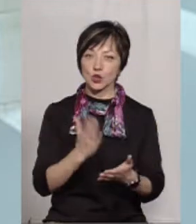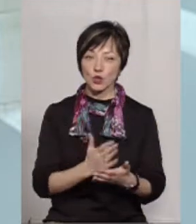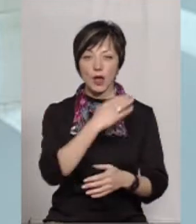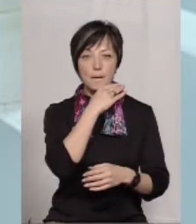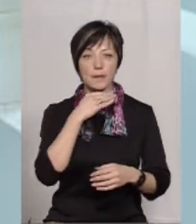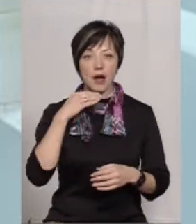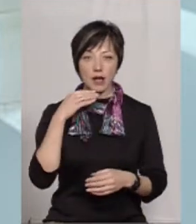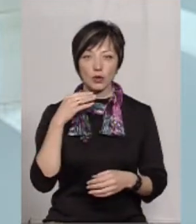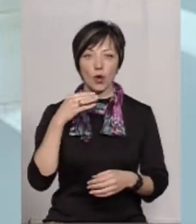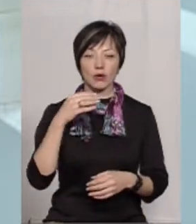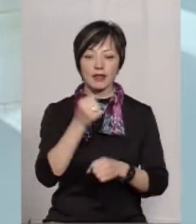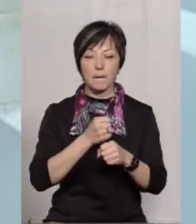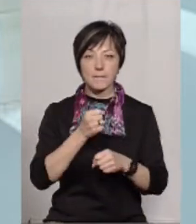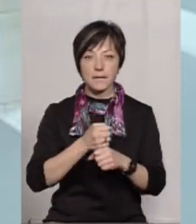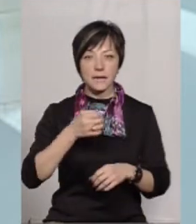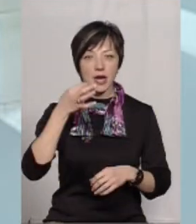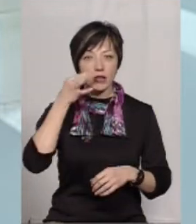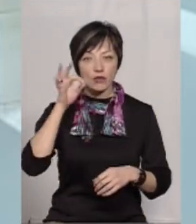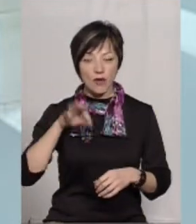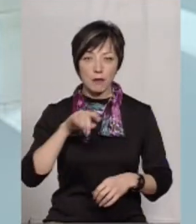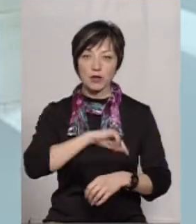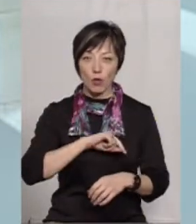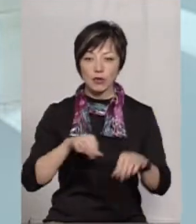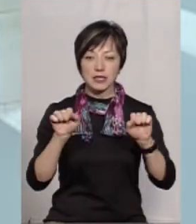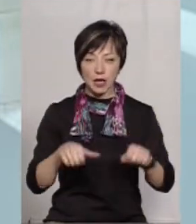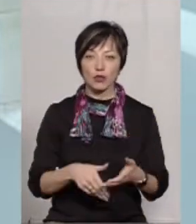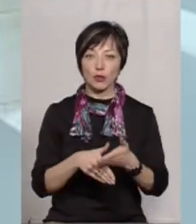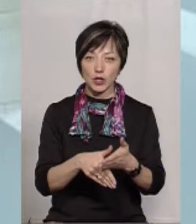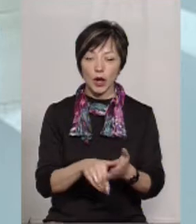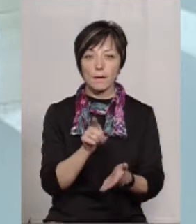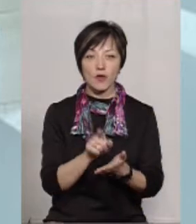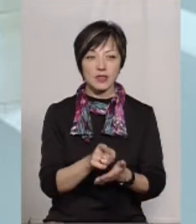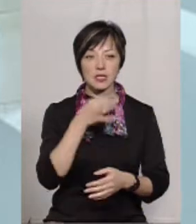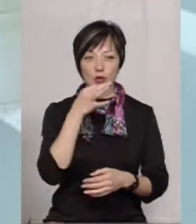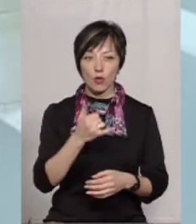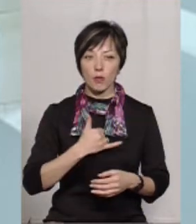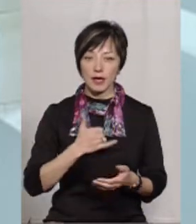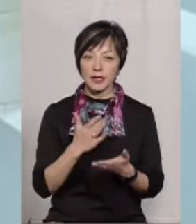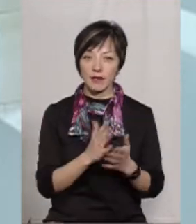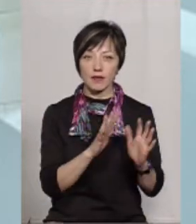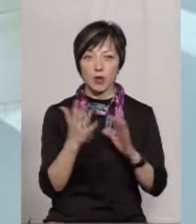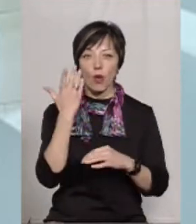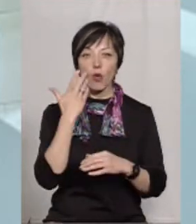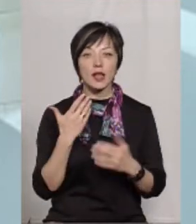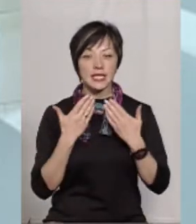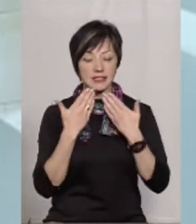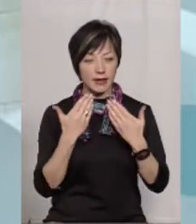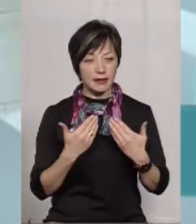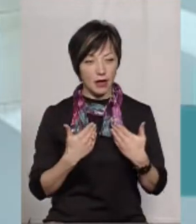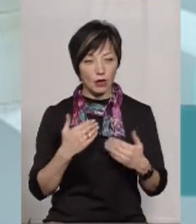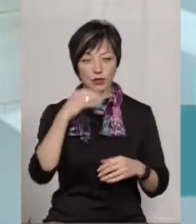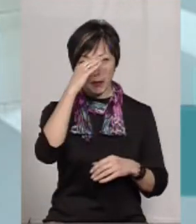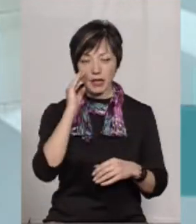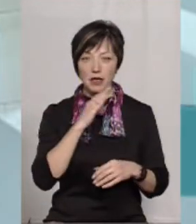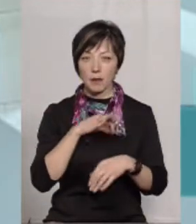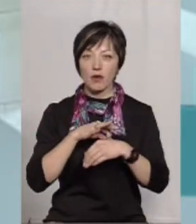вже багато напрацювань у психологів, які так здатні допомогти. І, до речі, я повинен сказати, що от в мене вже є такі випадки, коли звертаються батьки,